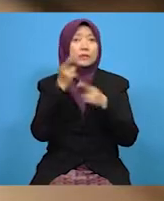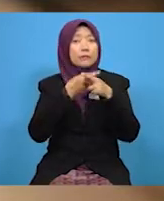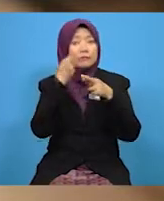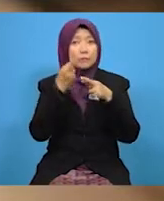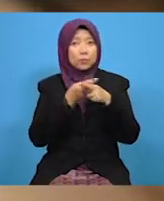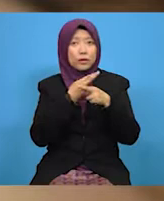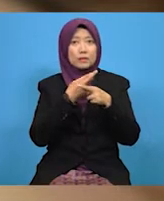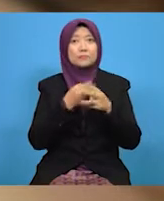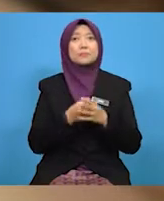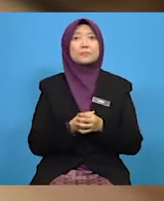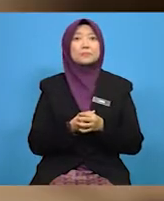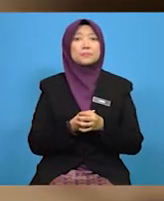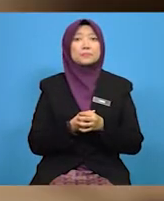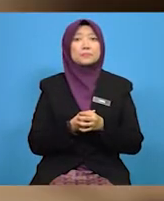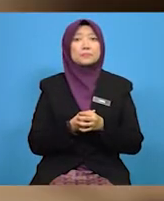kesimpulan boleh dibuat.